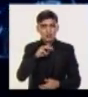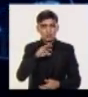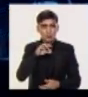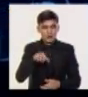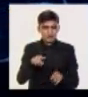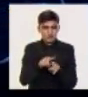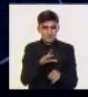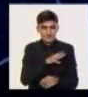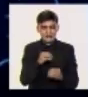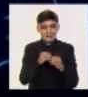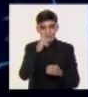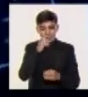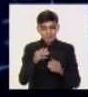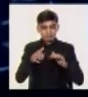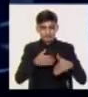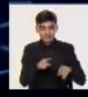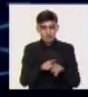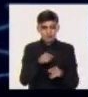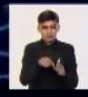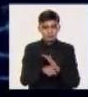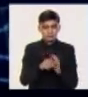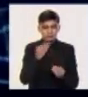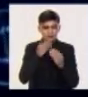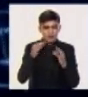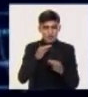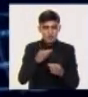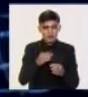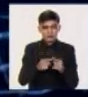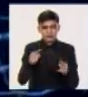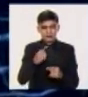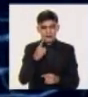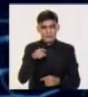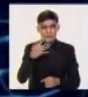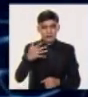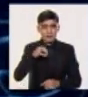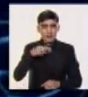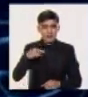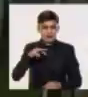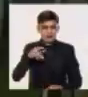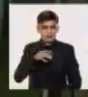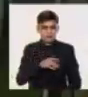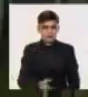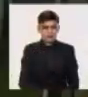за прошедшие 10 месяцев здесь произвели продукции на 1,5 миллиарда тенге.